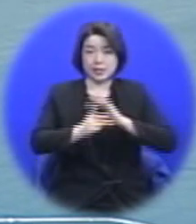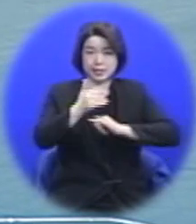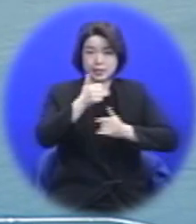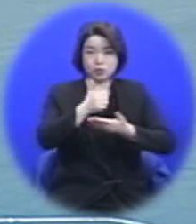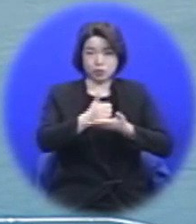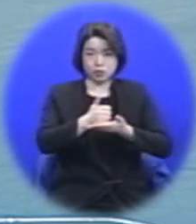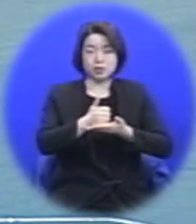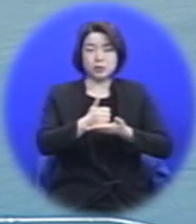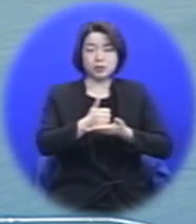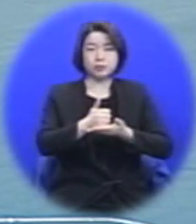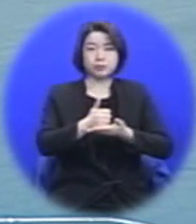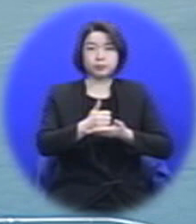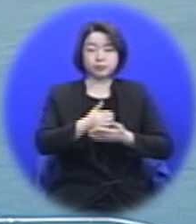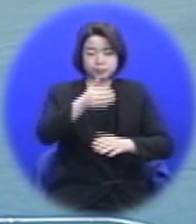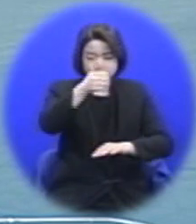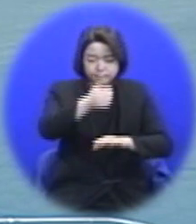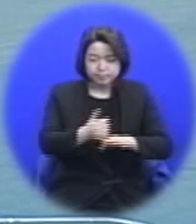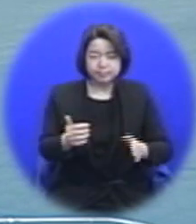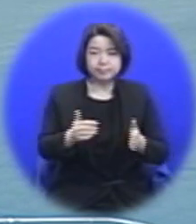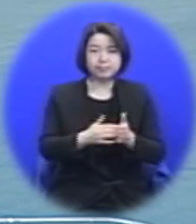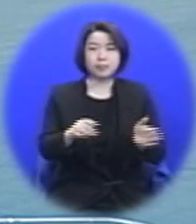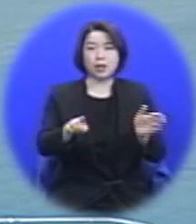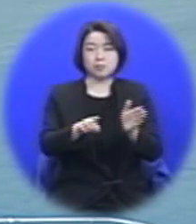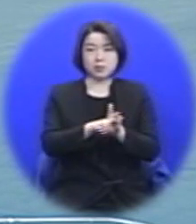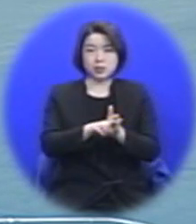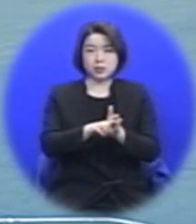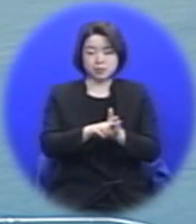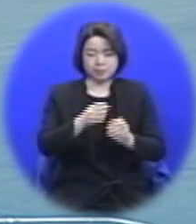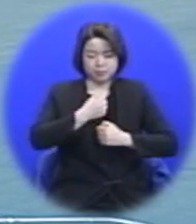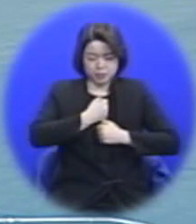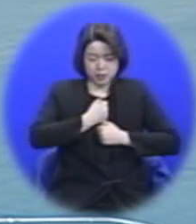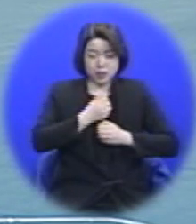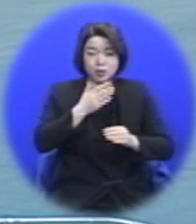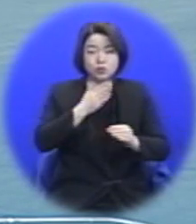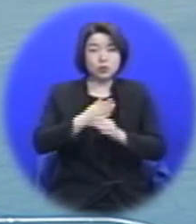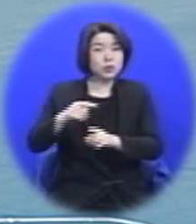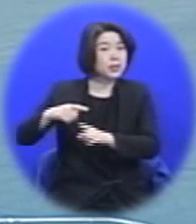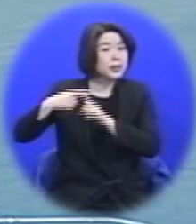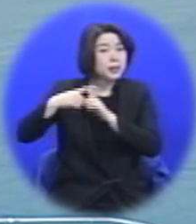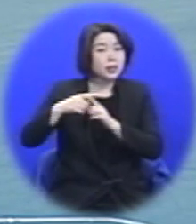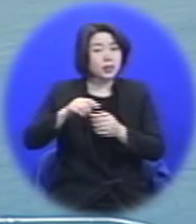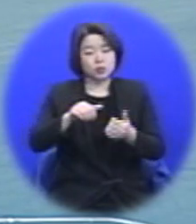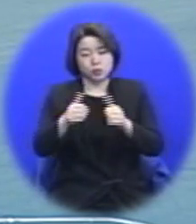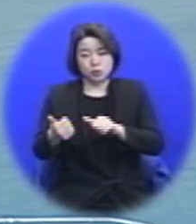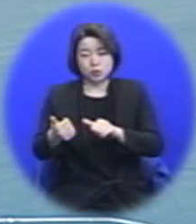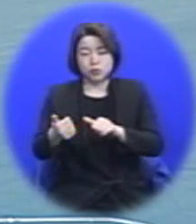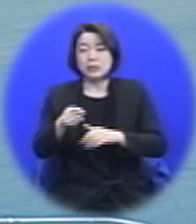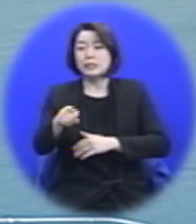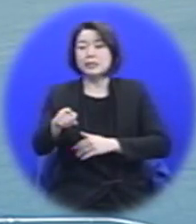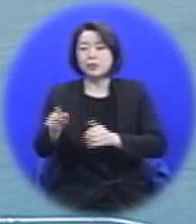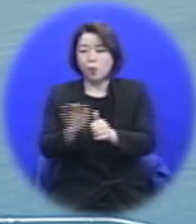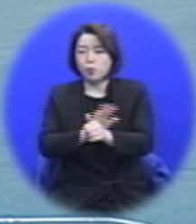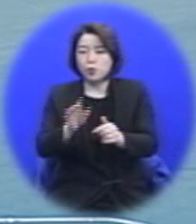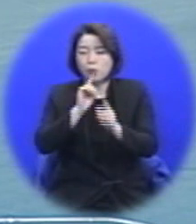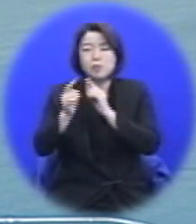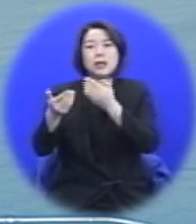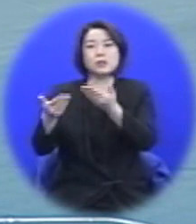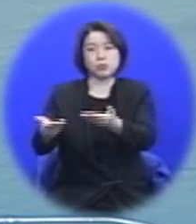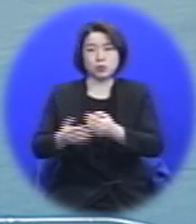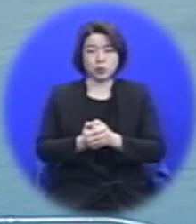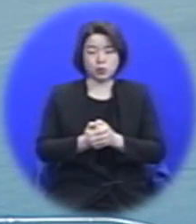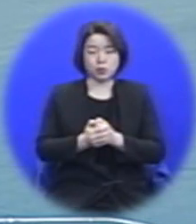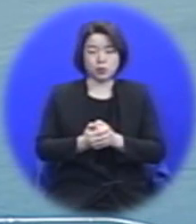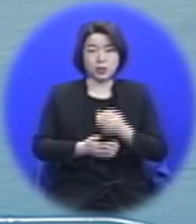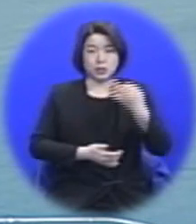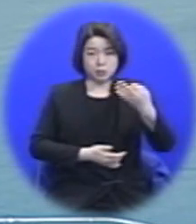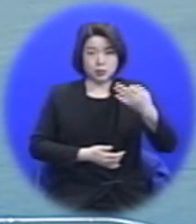예수님께서는 끝까지 믿음을 지키다가 순교한 성도들을 위로하는 말씀을 주십니다. 13절,